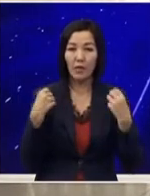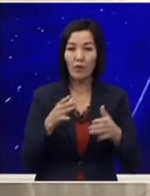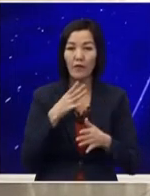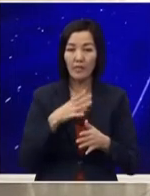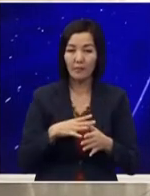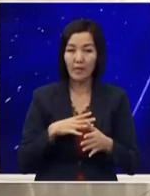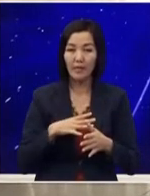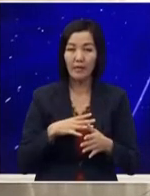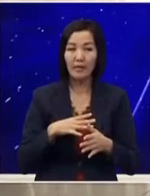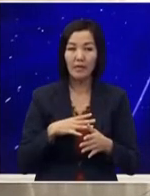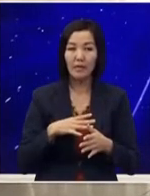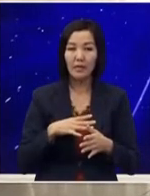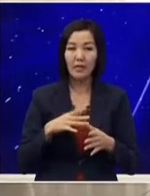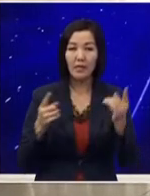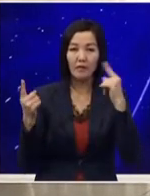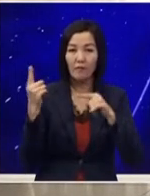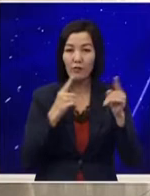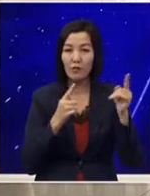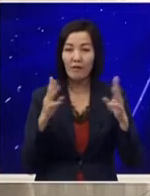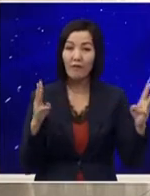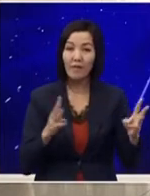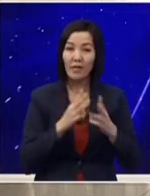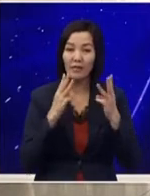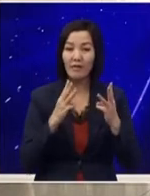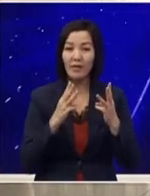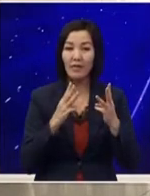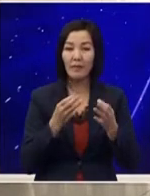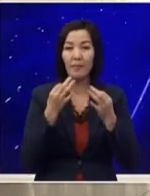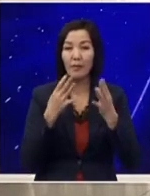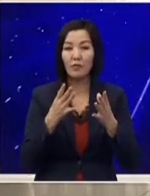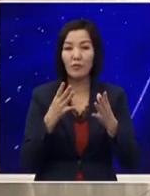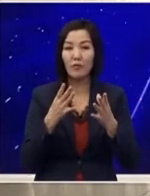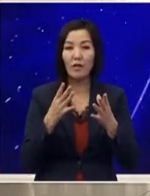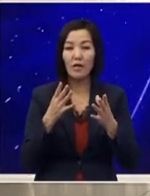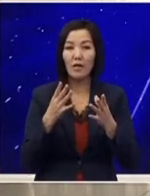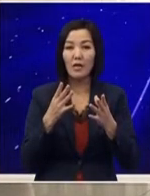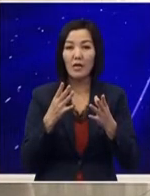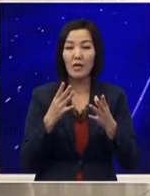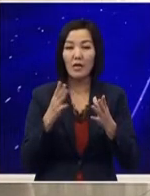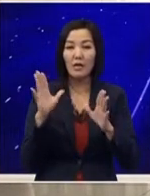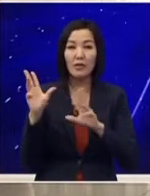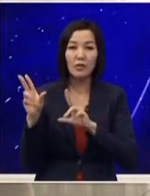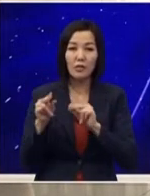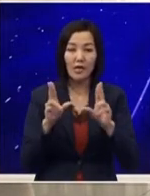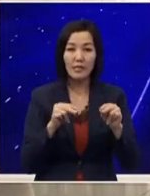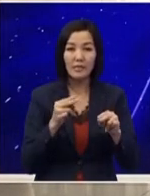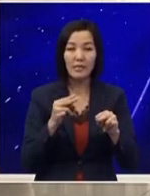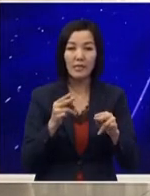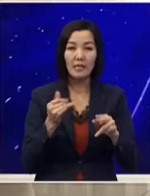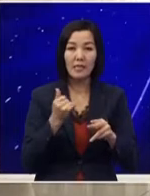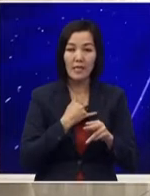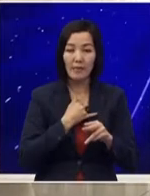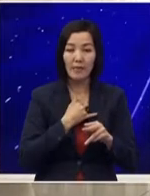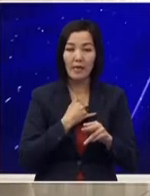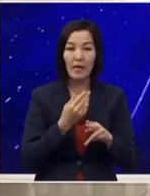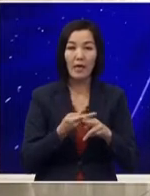терпения, творческого вдохновения, простого человеческого счастья. Для меня этот день очень важен